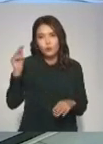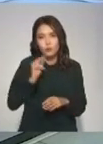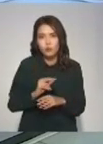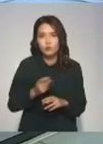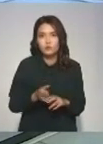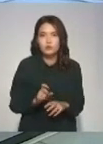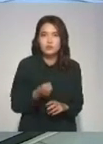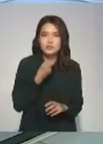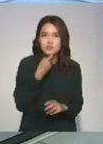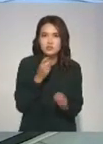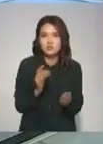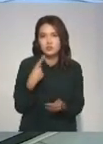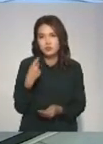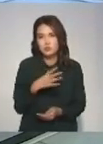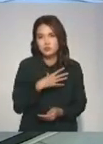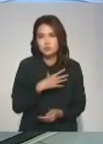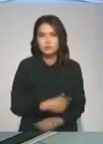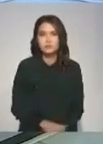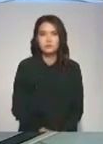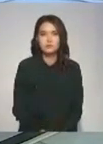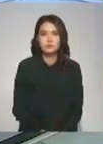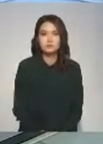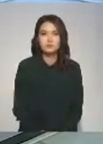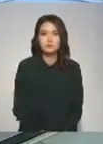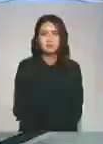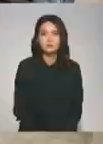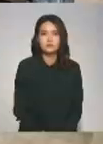өте қиын екенін айтады. Өңірден өзгеріс қуанар.